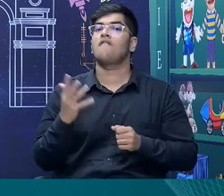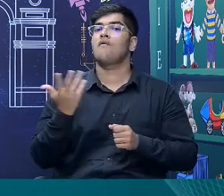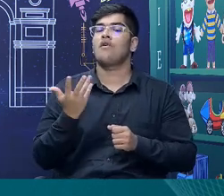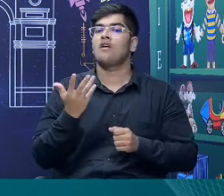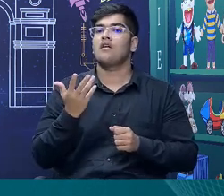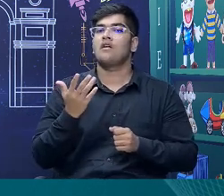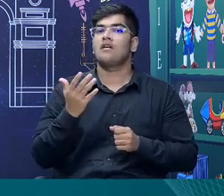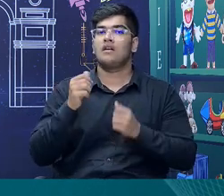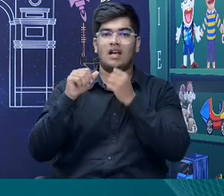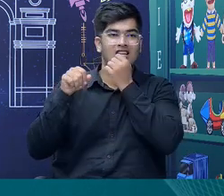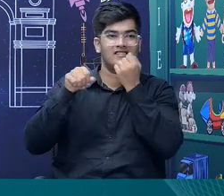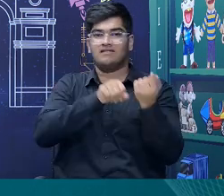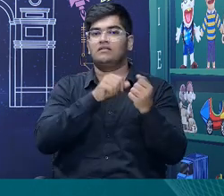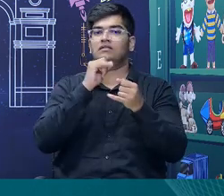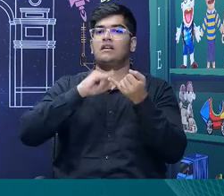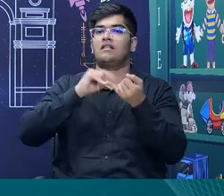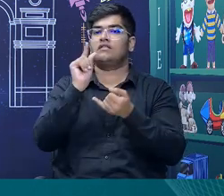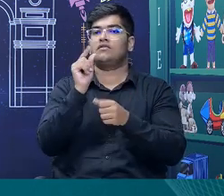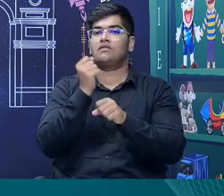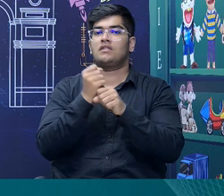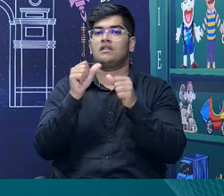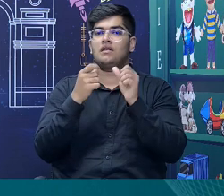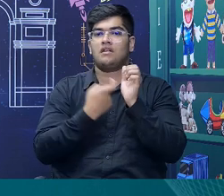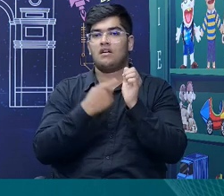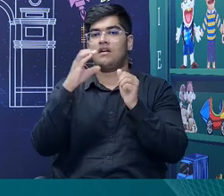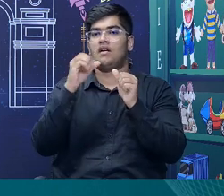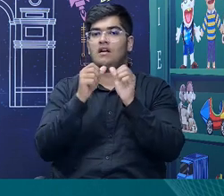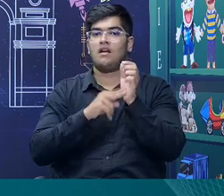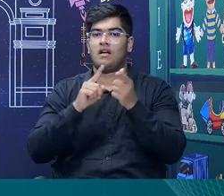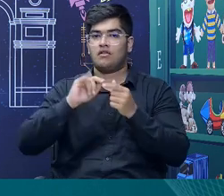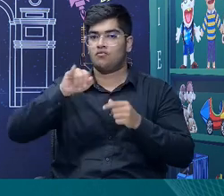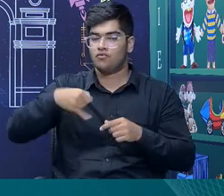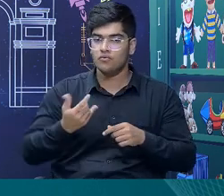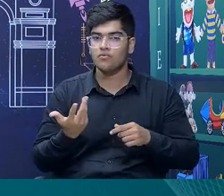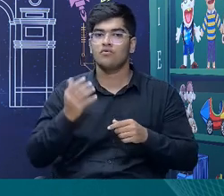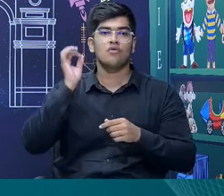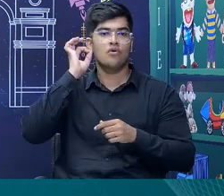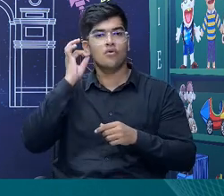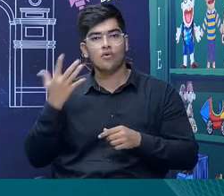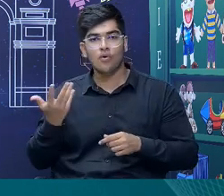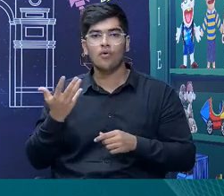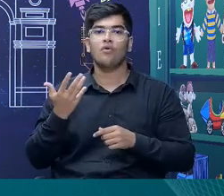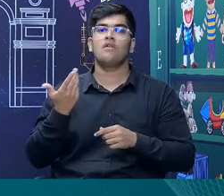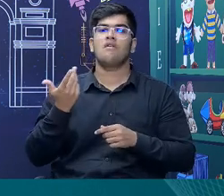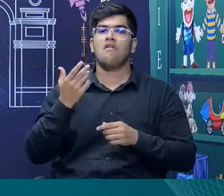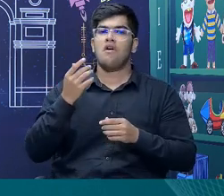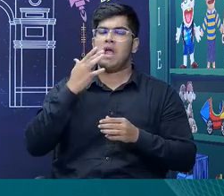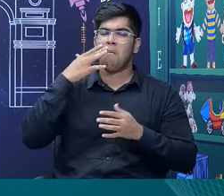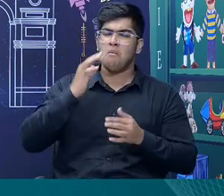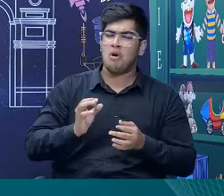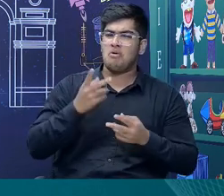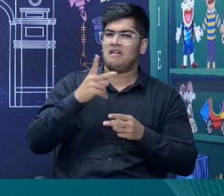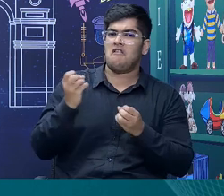यानी की शुगर केन जूस वो है और साथ में गोल्ड है जेंट्स है प्रेशियस स्टोंस है